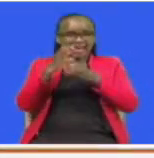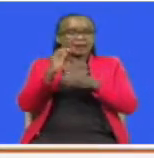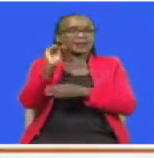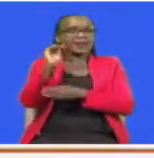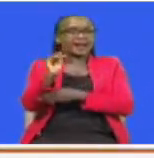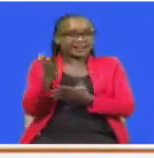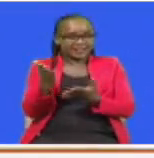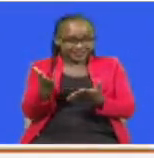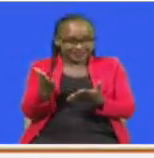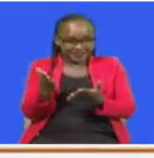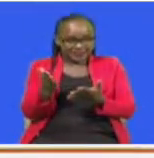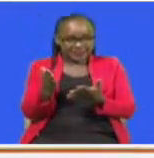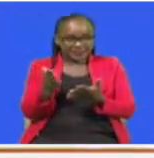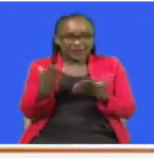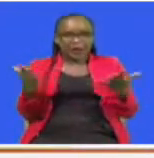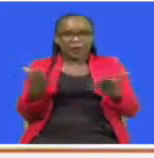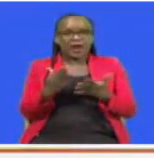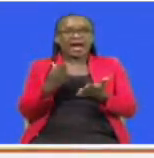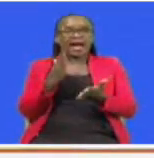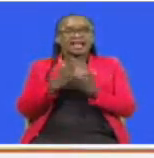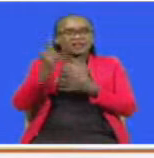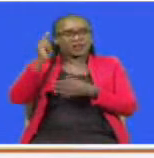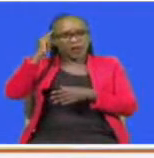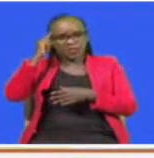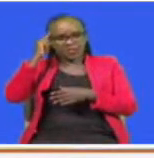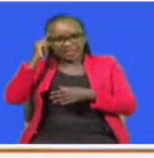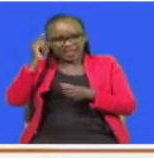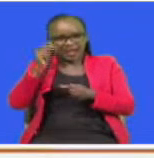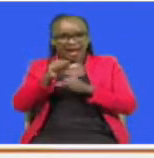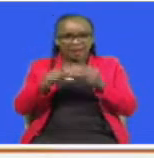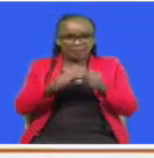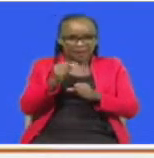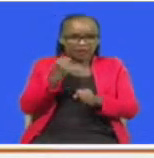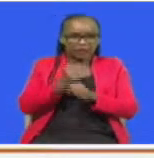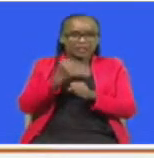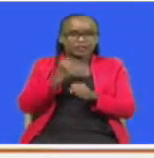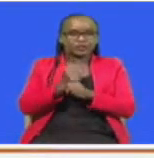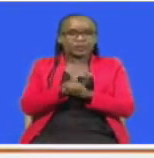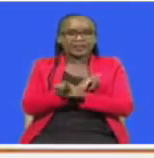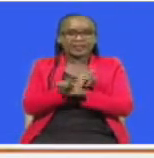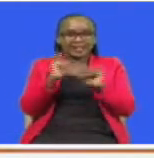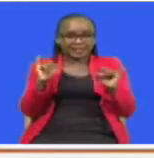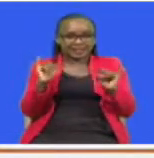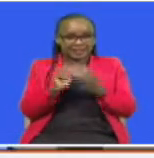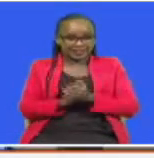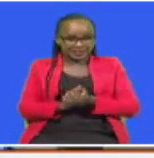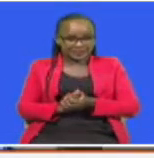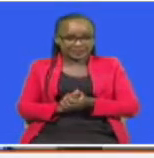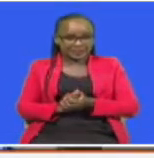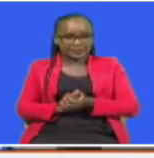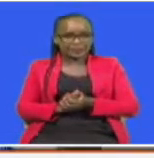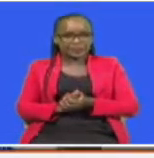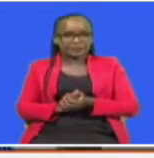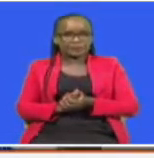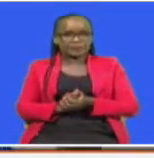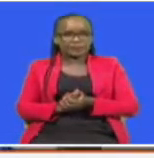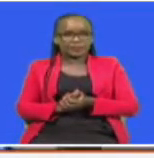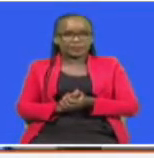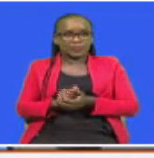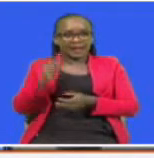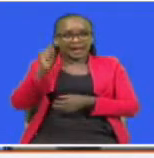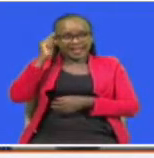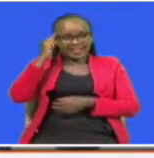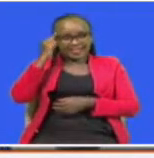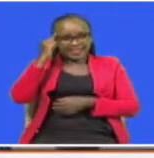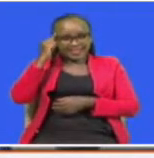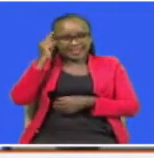Tunamuuliza Detlev ikiwa shawahi fikiria kuhusisha wakazi katika usafi. You know, I think there's a misconception